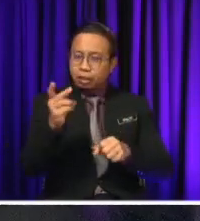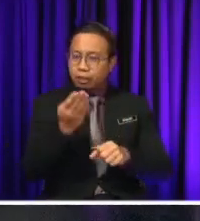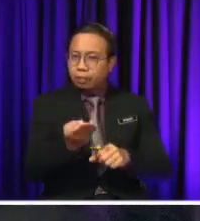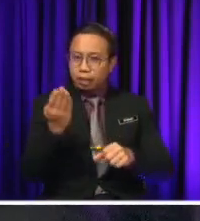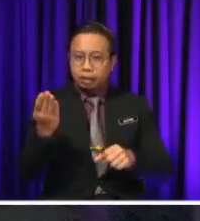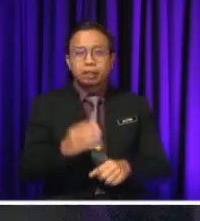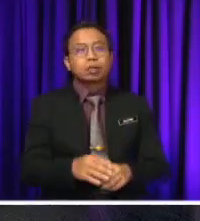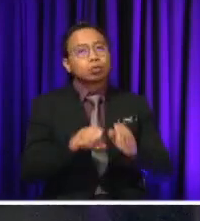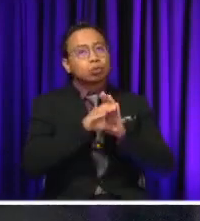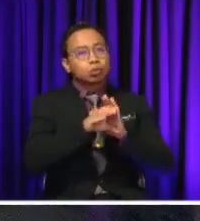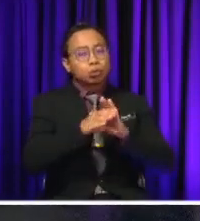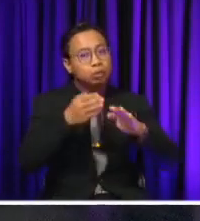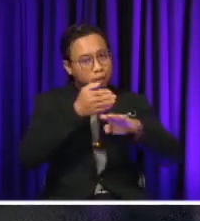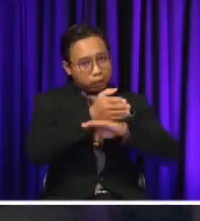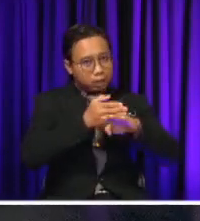gergaji